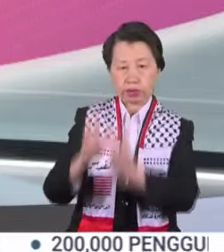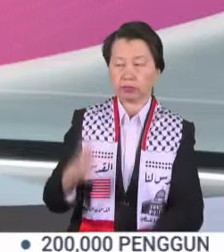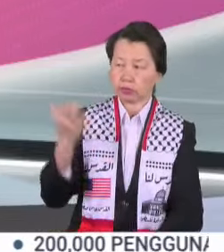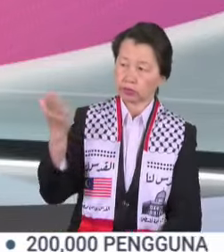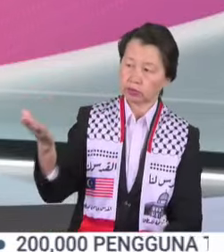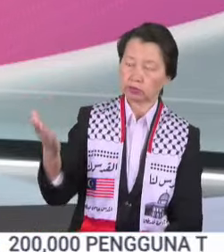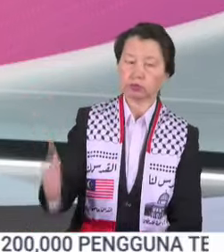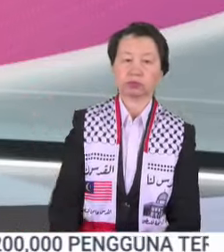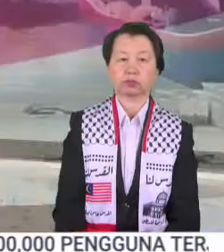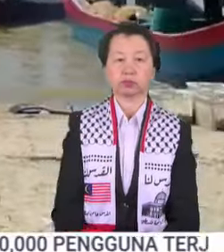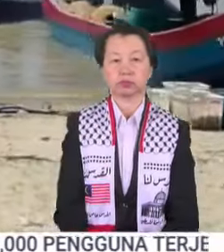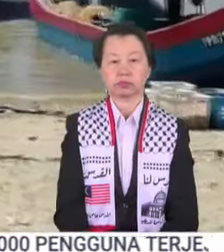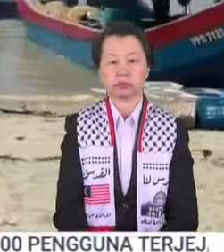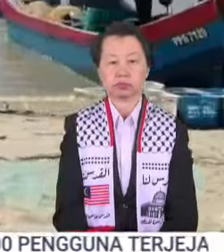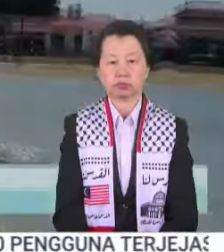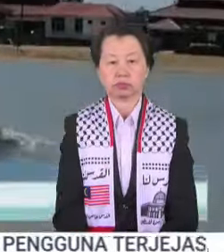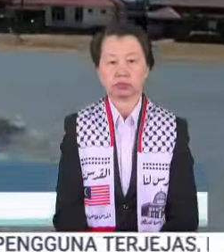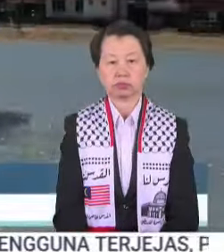Ismail.